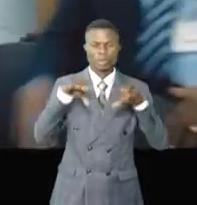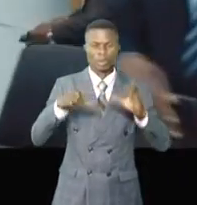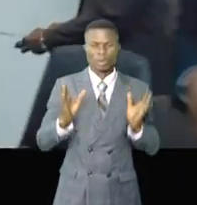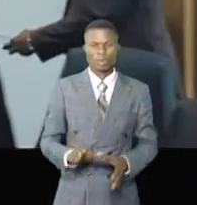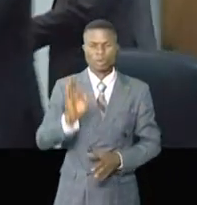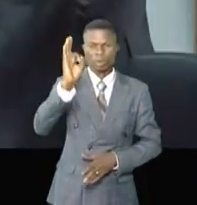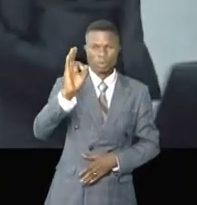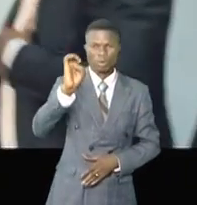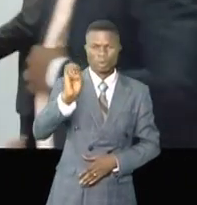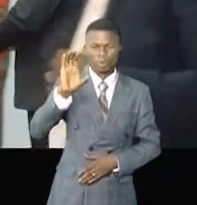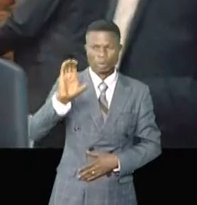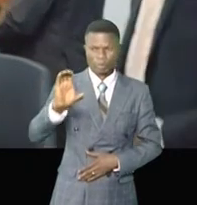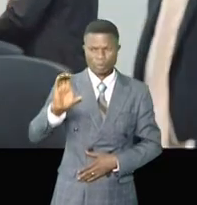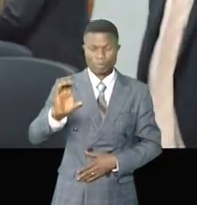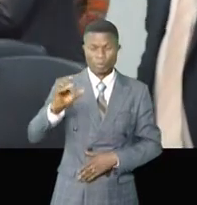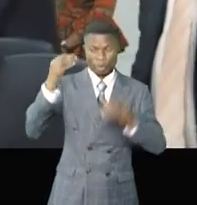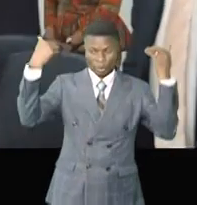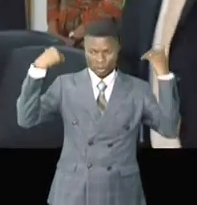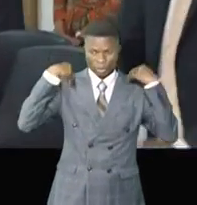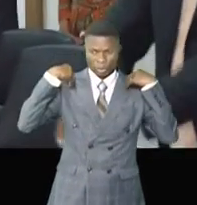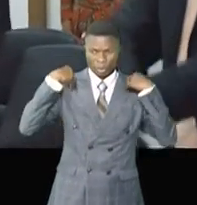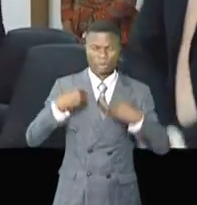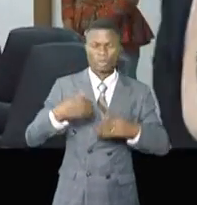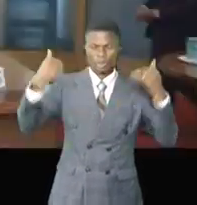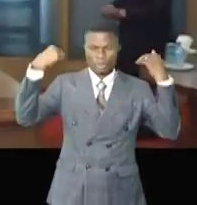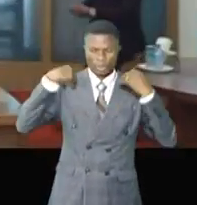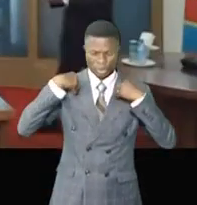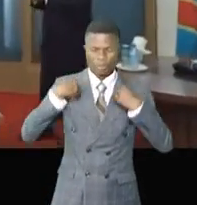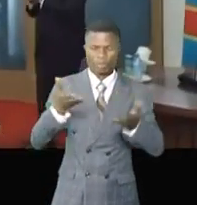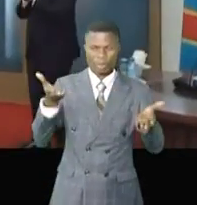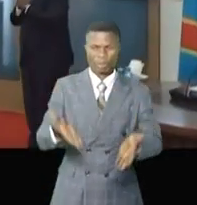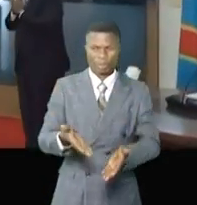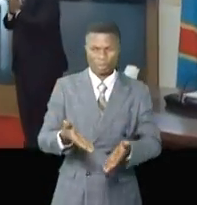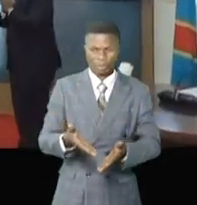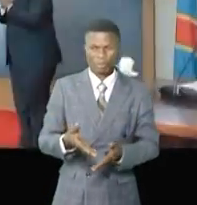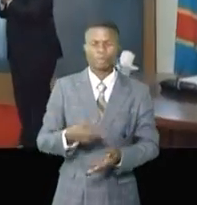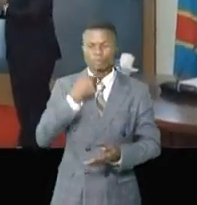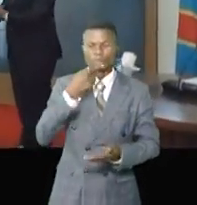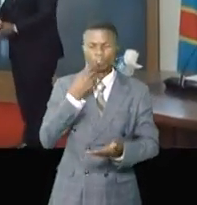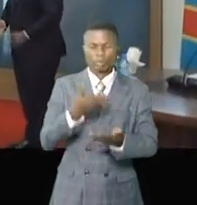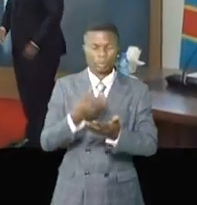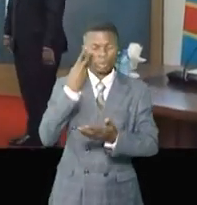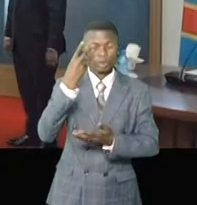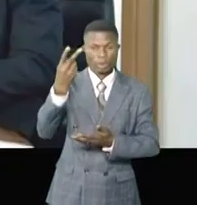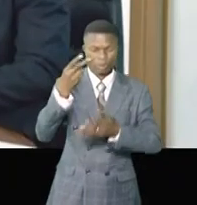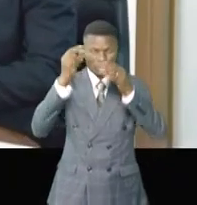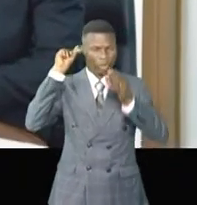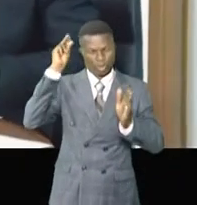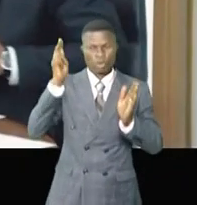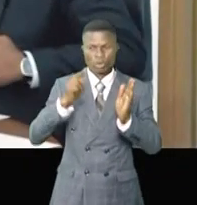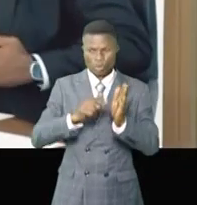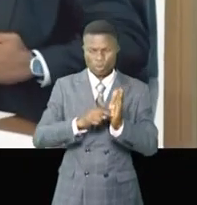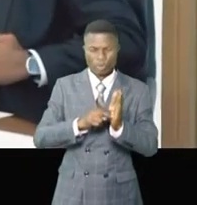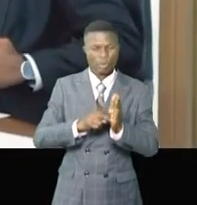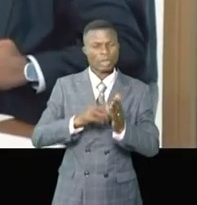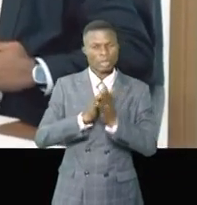FEC, à la tête de laquelle son PCA Albert Yuma. Ces derniers dit chapeau bas à la vision du gouvernement. Il s'est dit